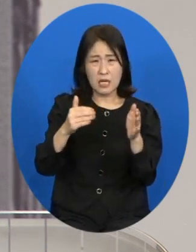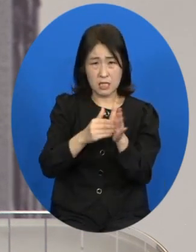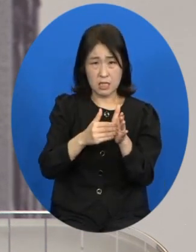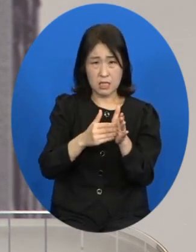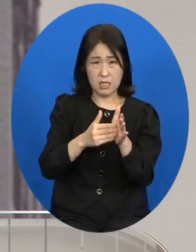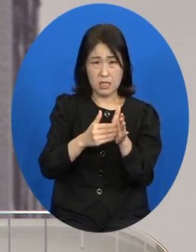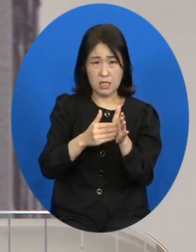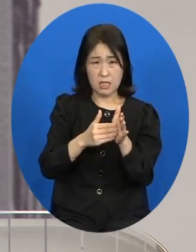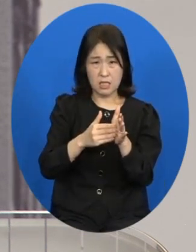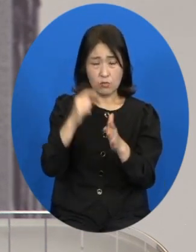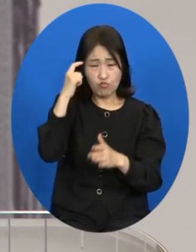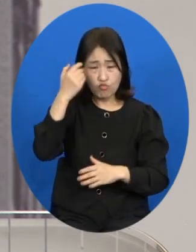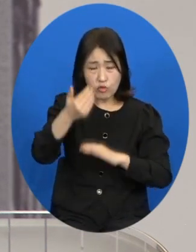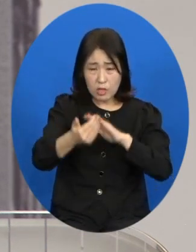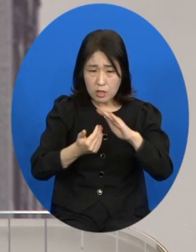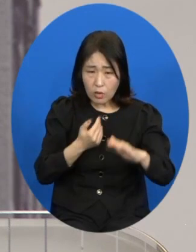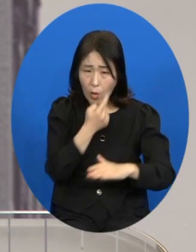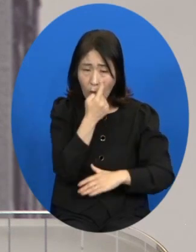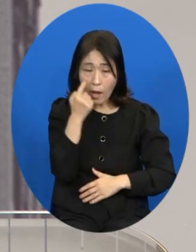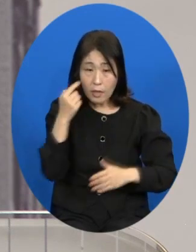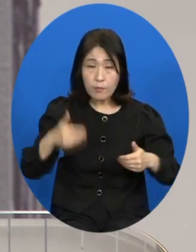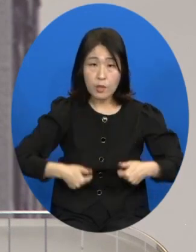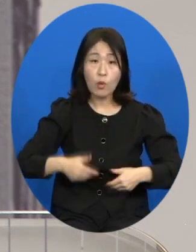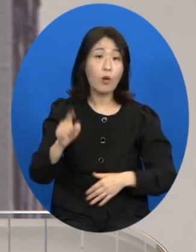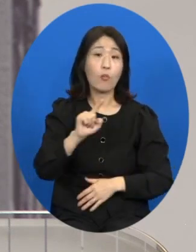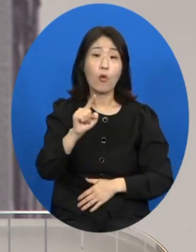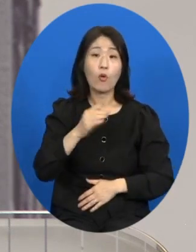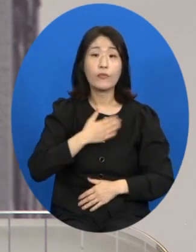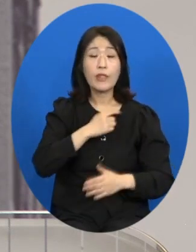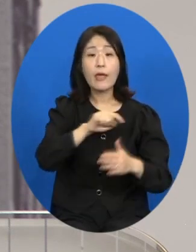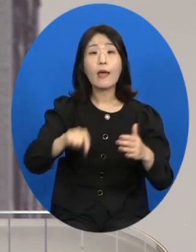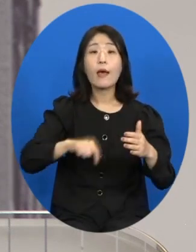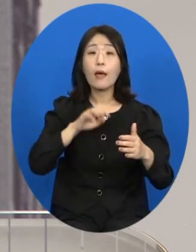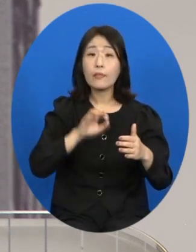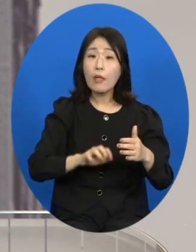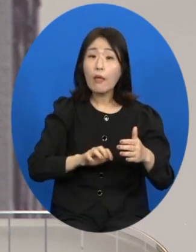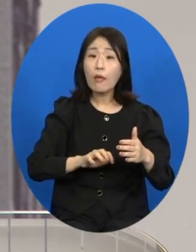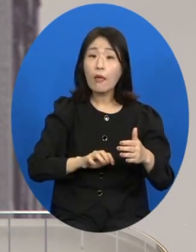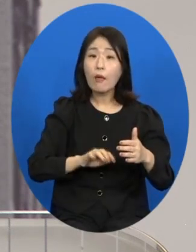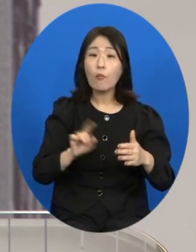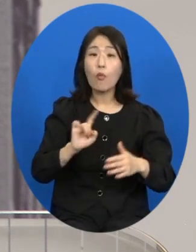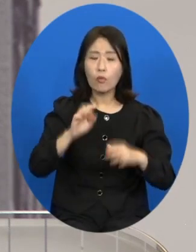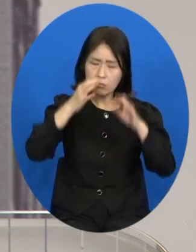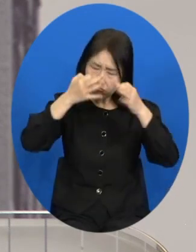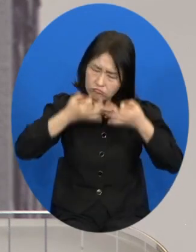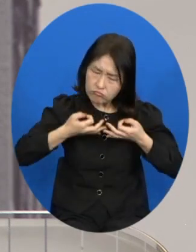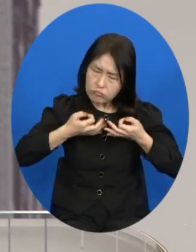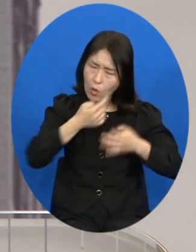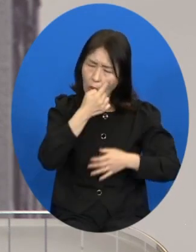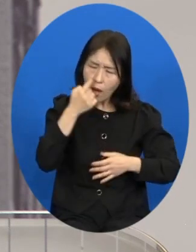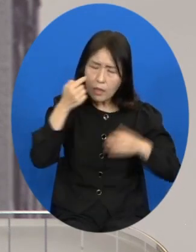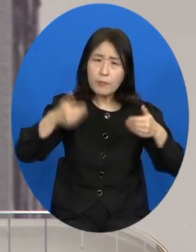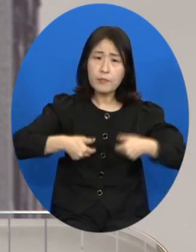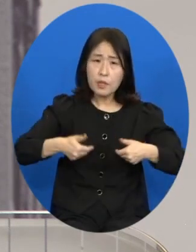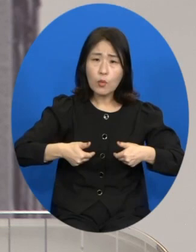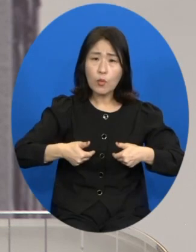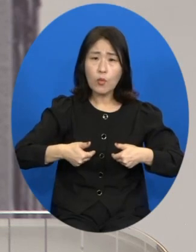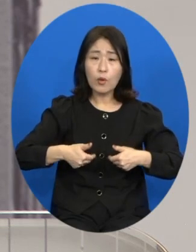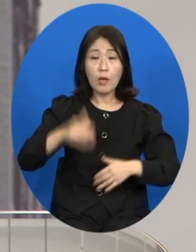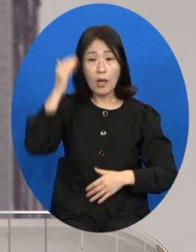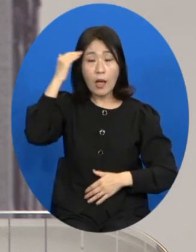것은 과연 이런 것이 우리에게 있느냐는 거예요 지금 우리에게는 어떻게 보면 한국 사회를 살아갈